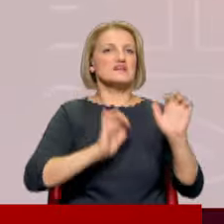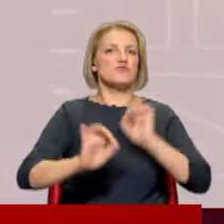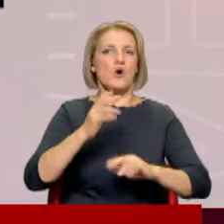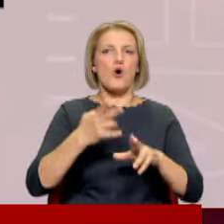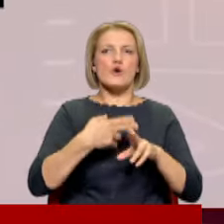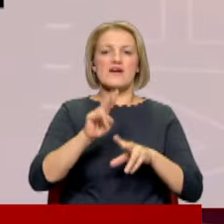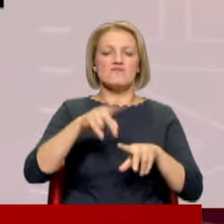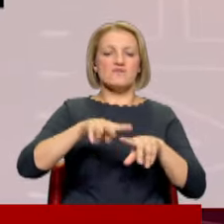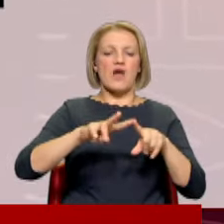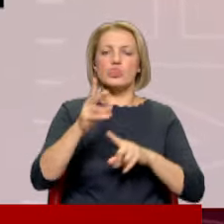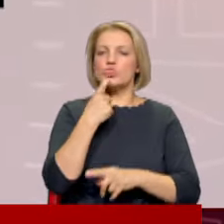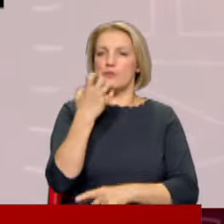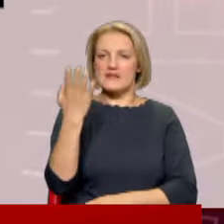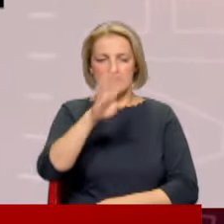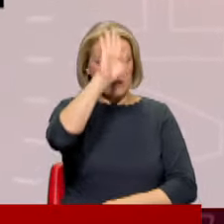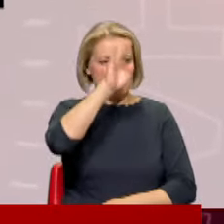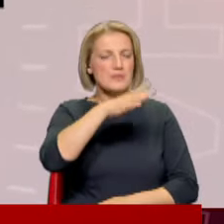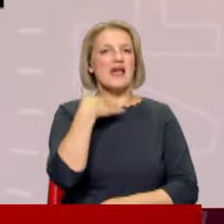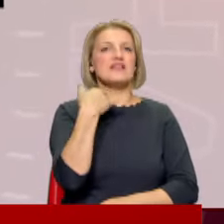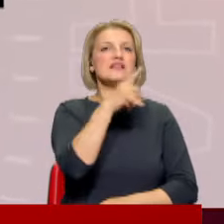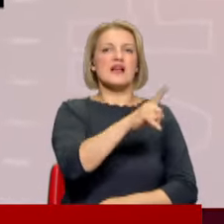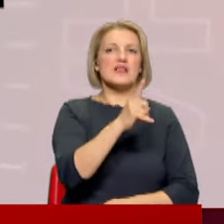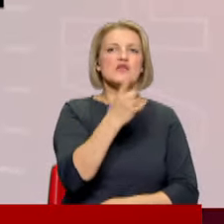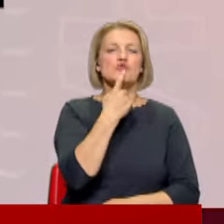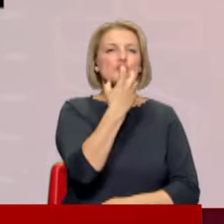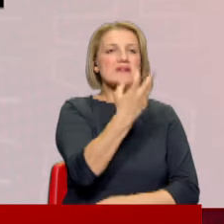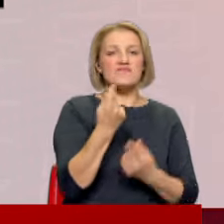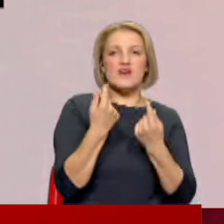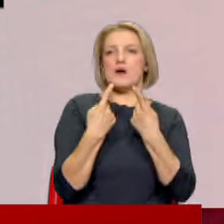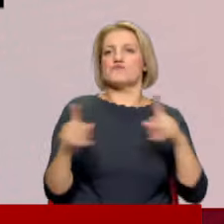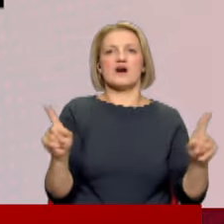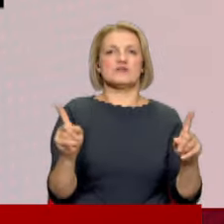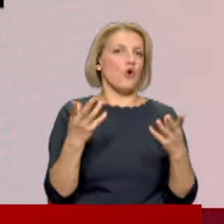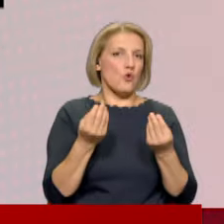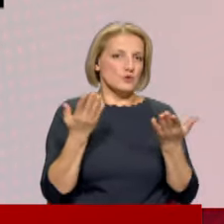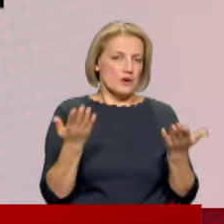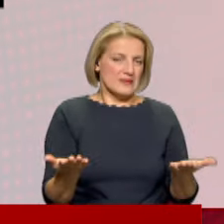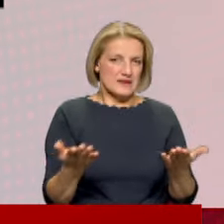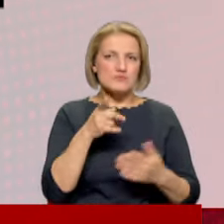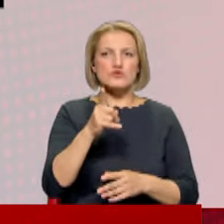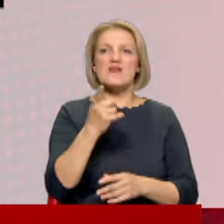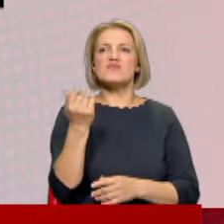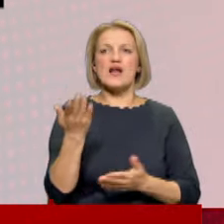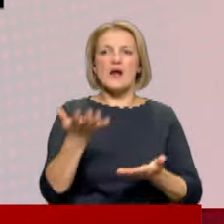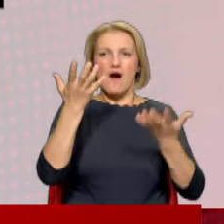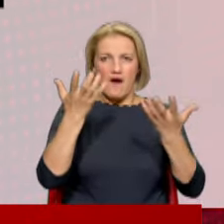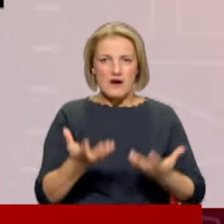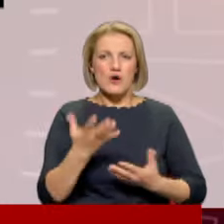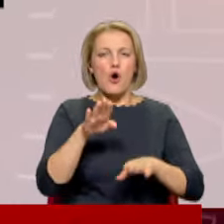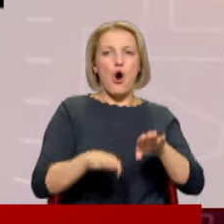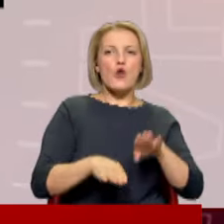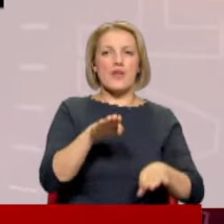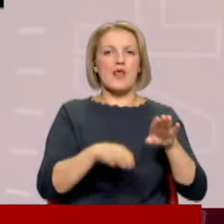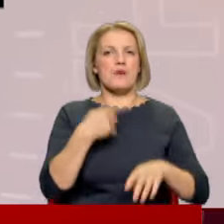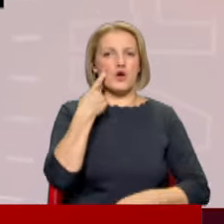Örneğin Van'daki bir domatesle İstanbul Etiler'deki çeri domatesin fiyatı aynı olabilir mi? Bunların fiyatlarının ağırlıklı